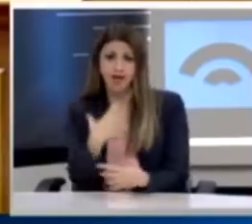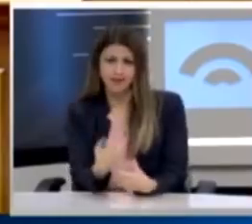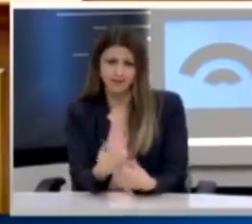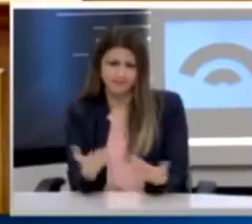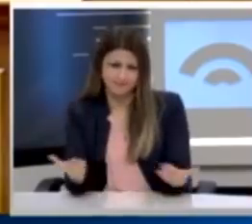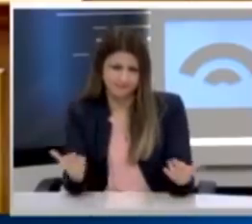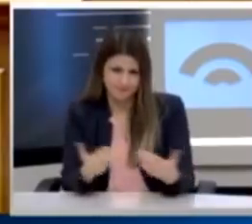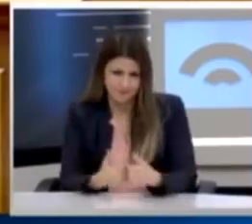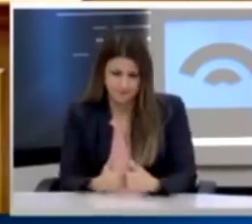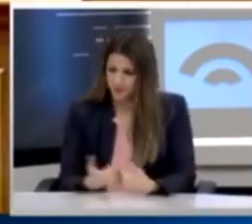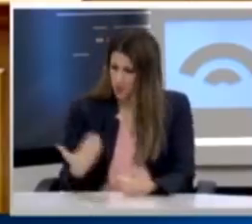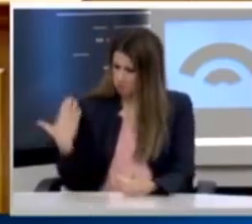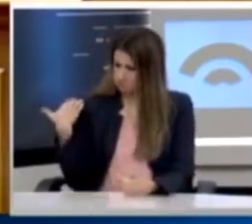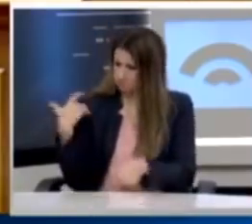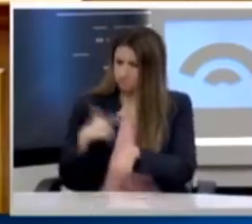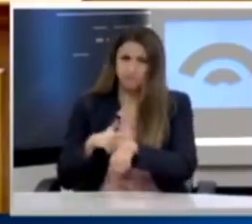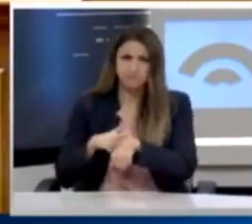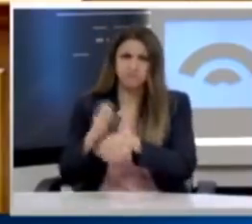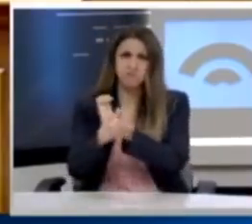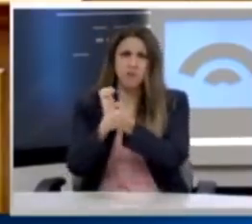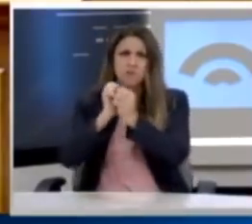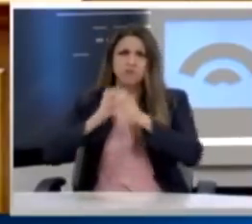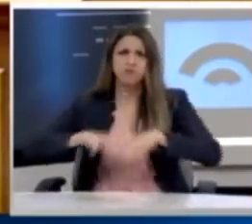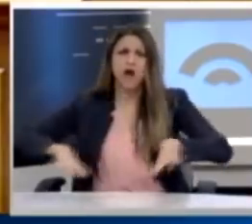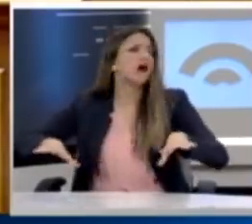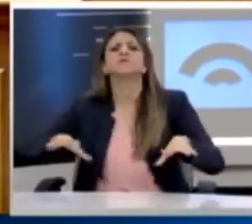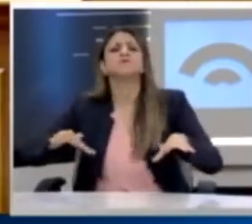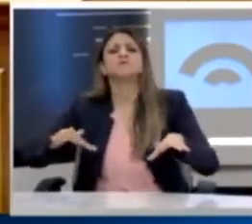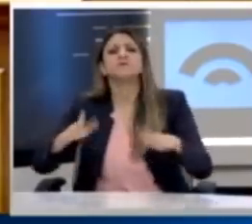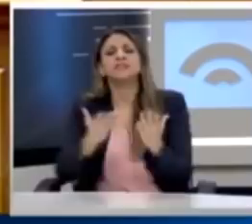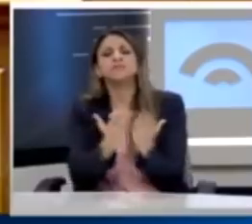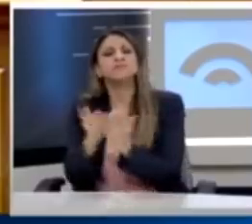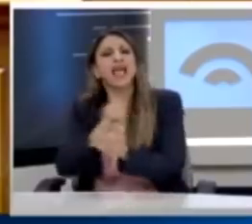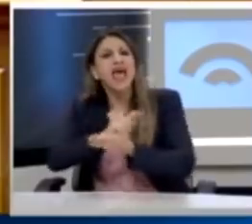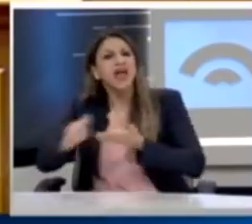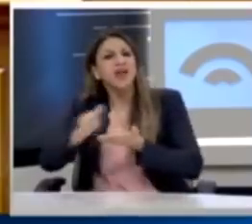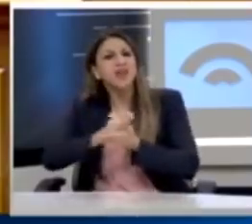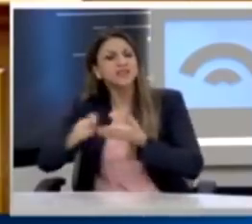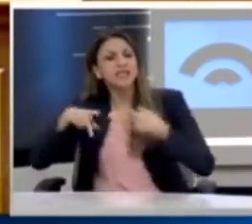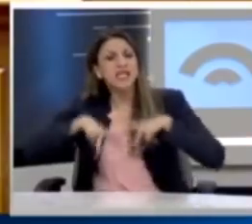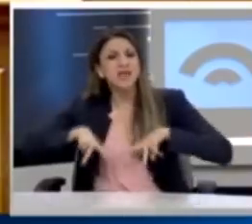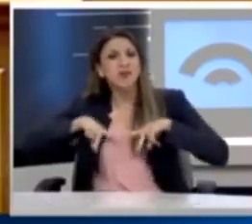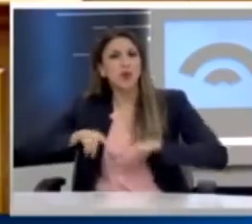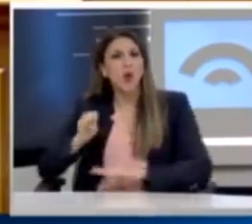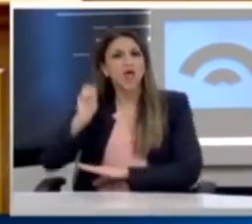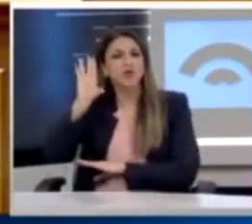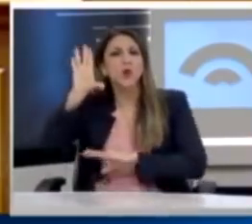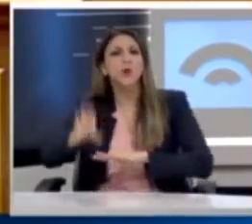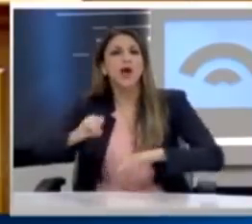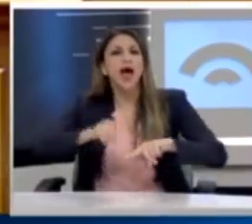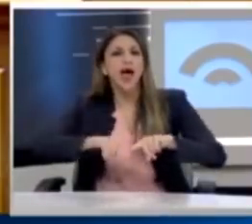η πρόσφατη δημοσιοποίηση της ολοκληρωμένης έκθεσης του Υπουργείου Εξωτερικών για την Ελλάδα